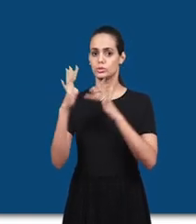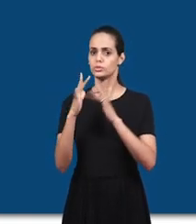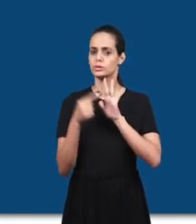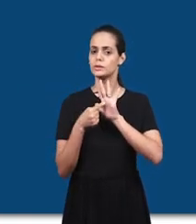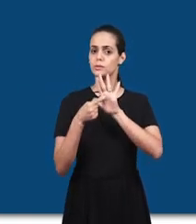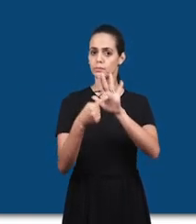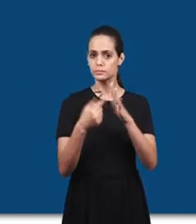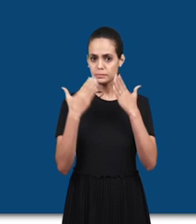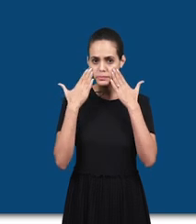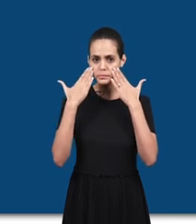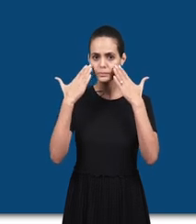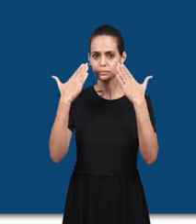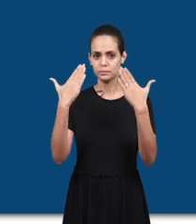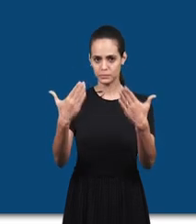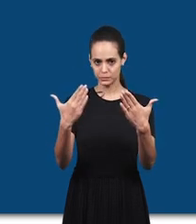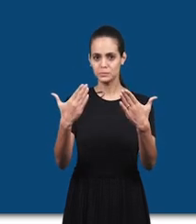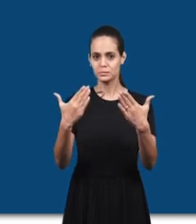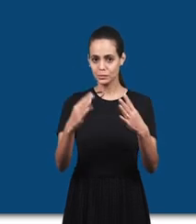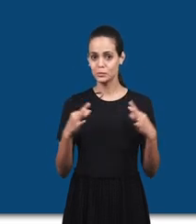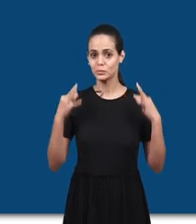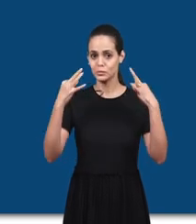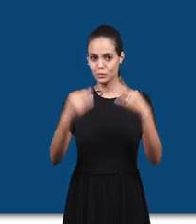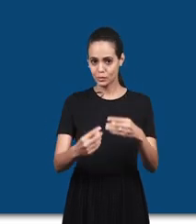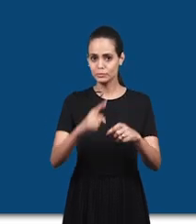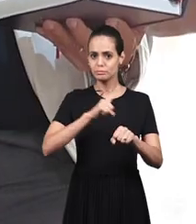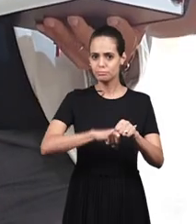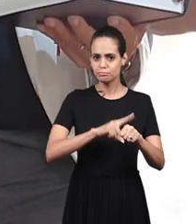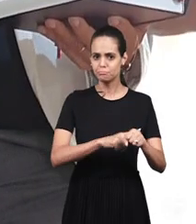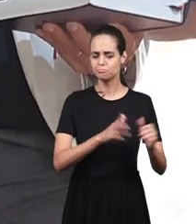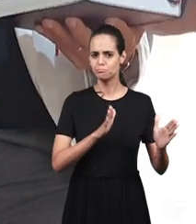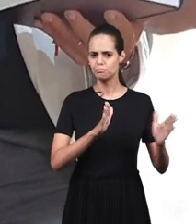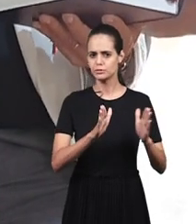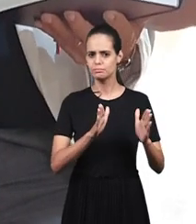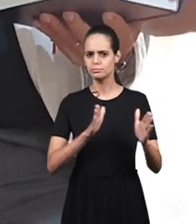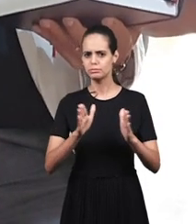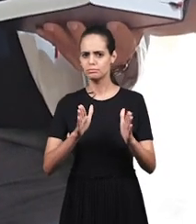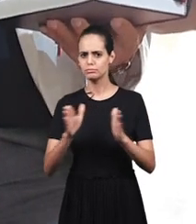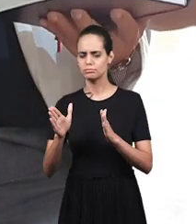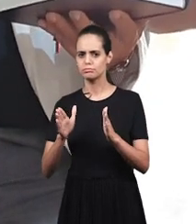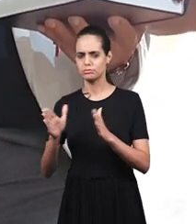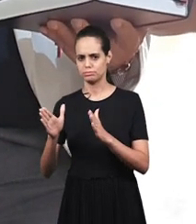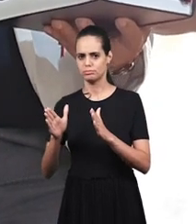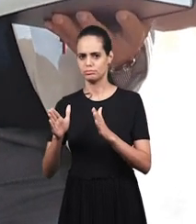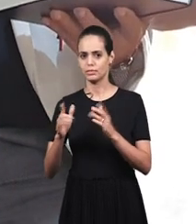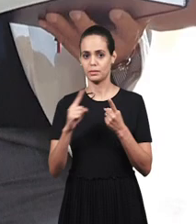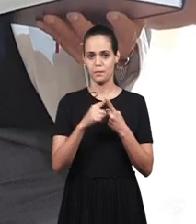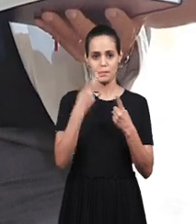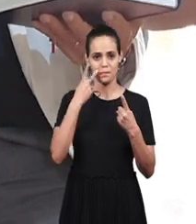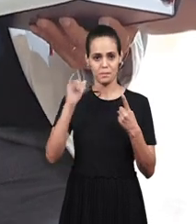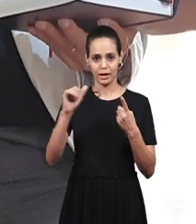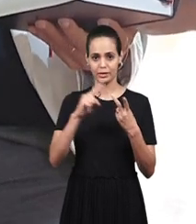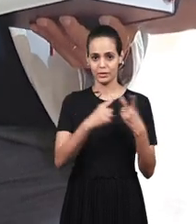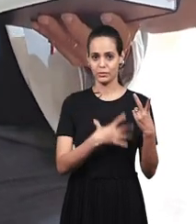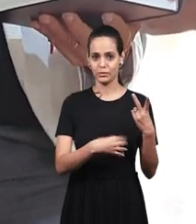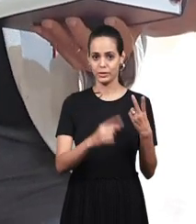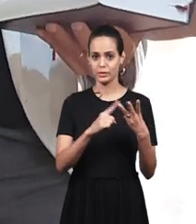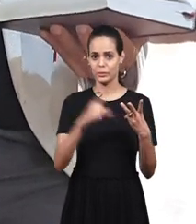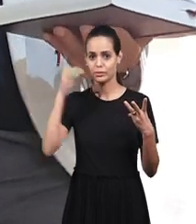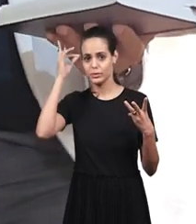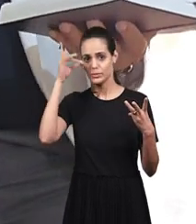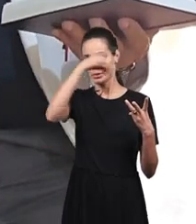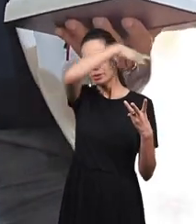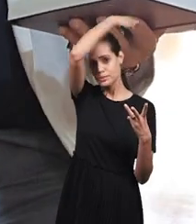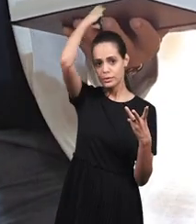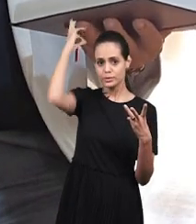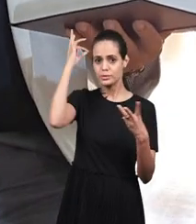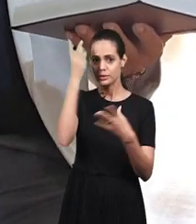révéler, y compris dans la Trinité. Quand il se manifeste, dans tous les moments, il est inséré dans la Trinité.